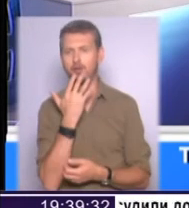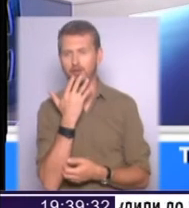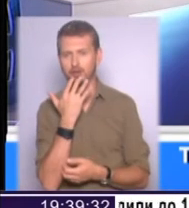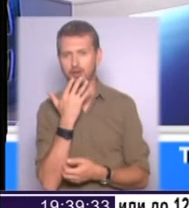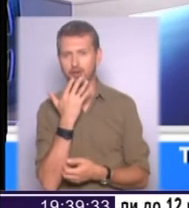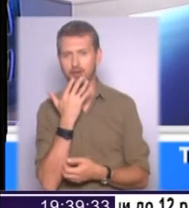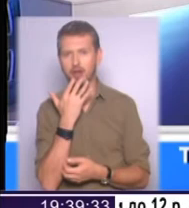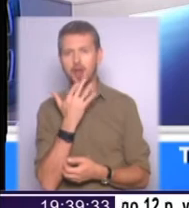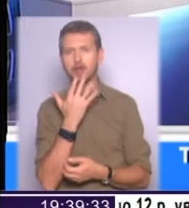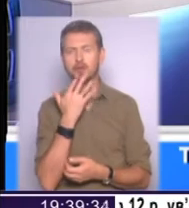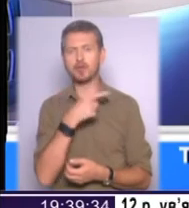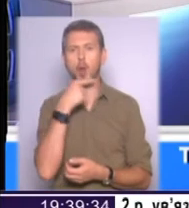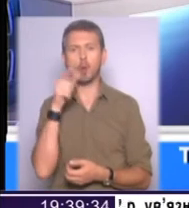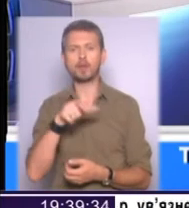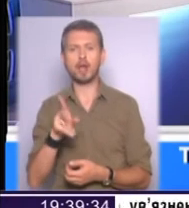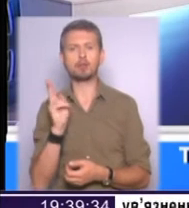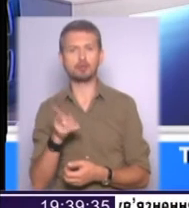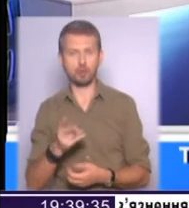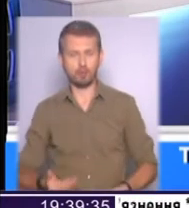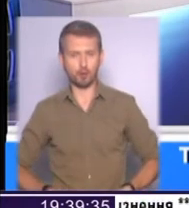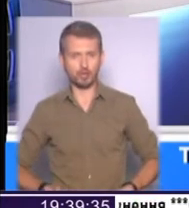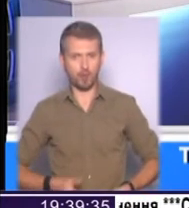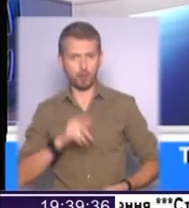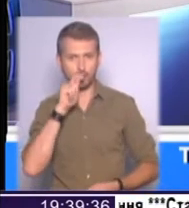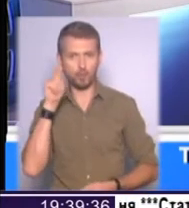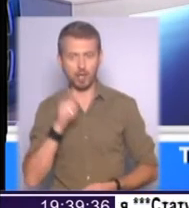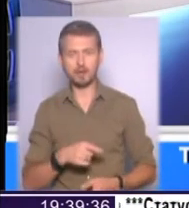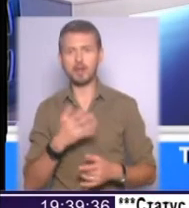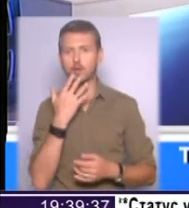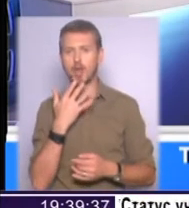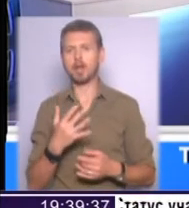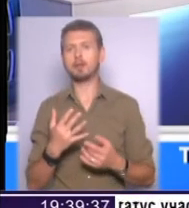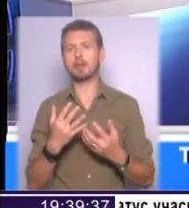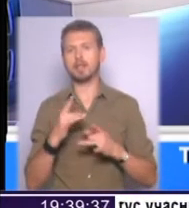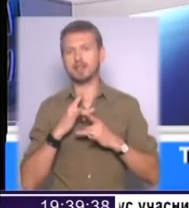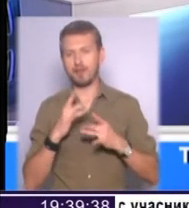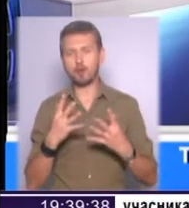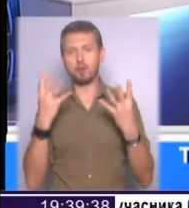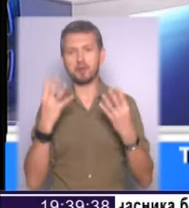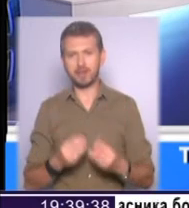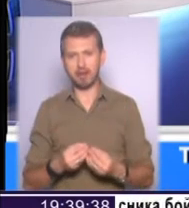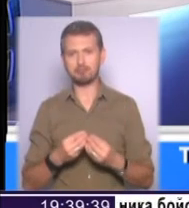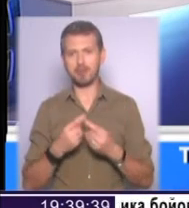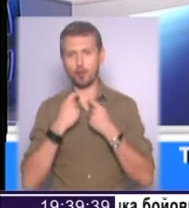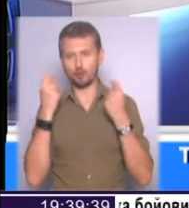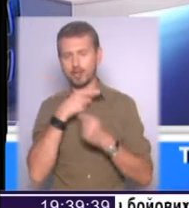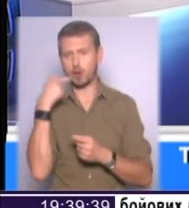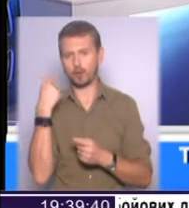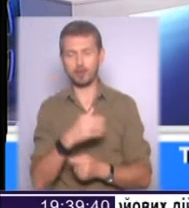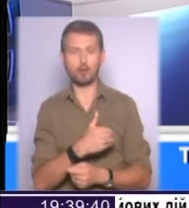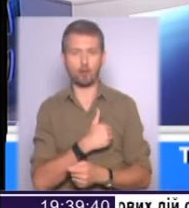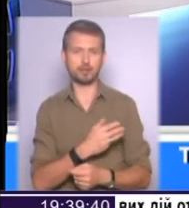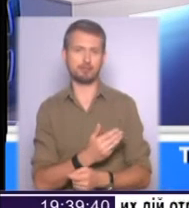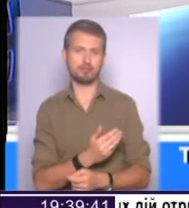етнічних росіян, які проживають в Україні, з національним святом, днем народження Росії. Хочу побажати всього найкращого, тому що народ, як